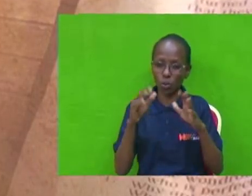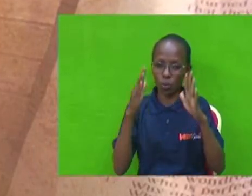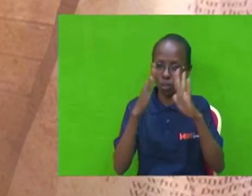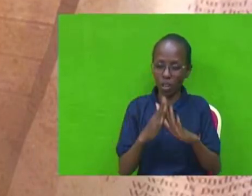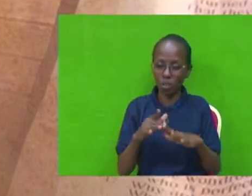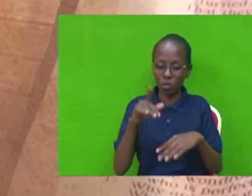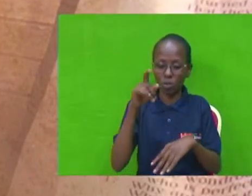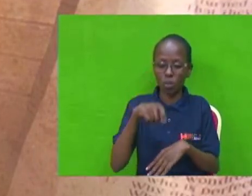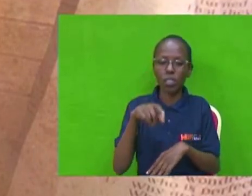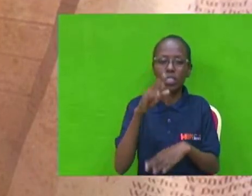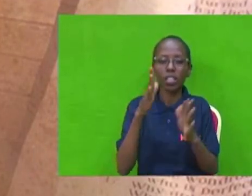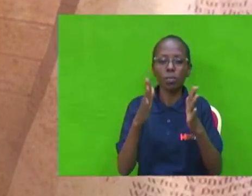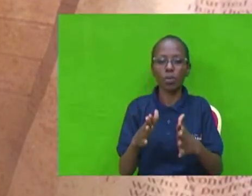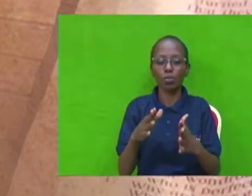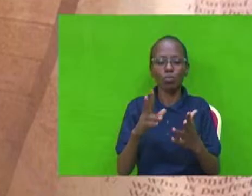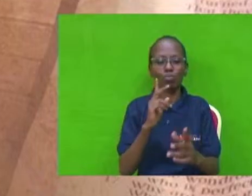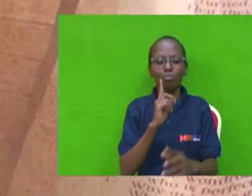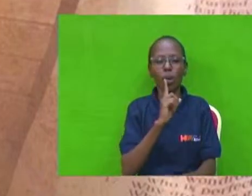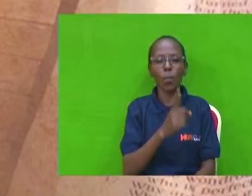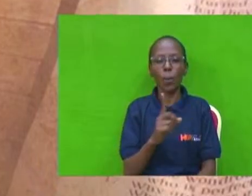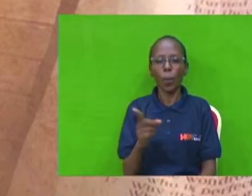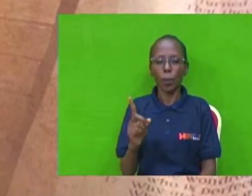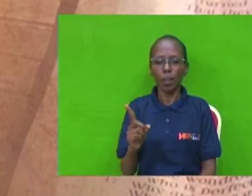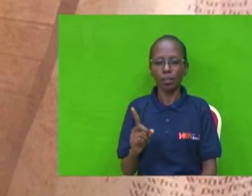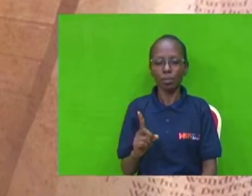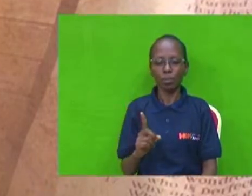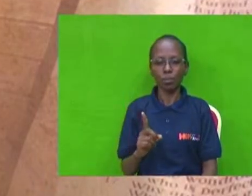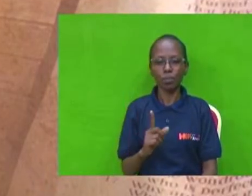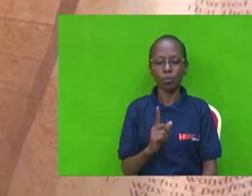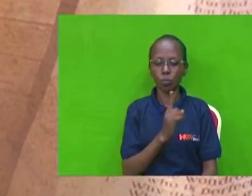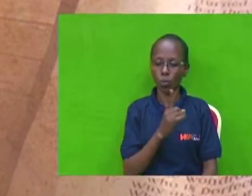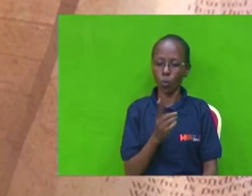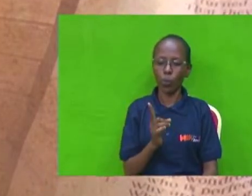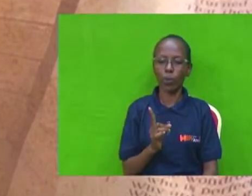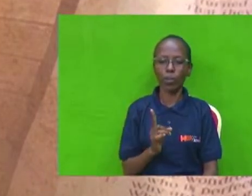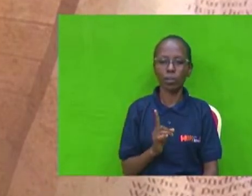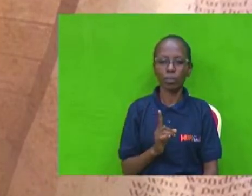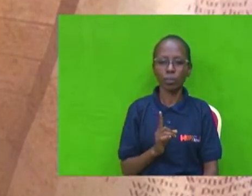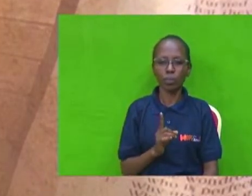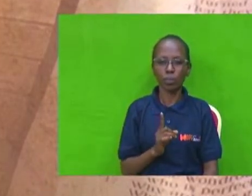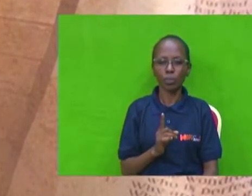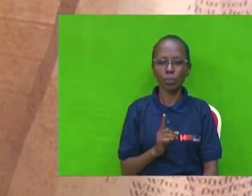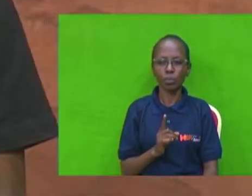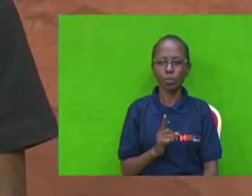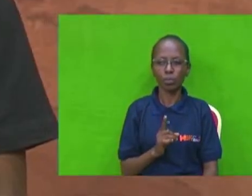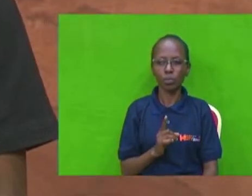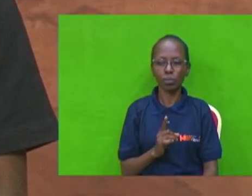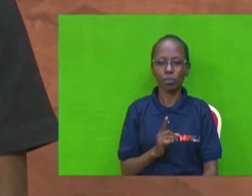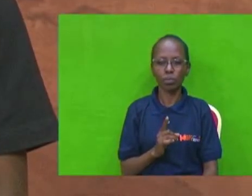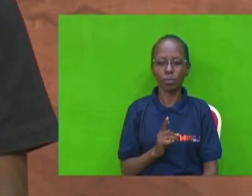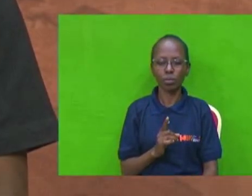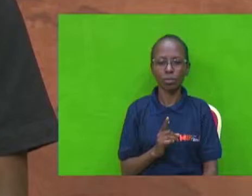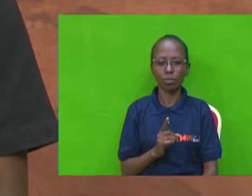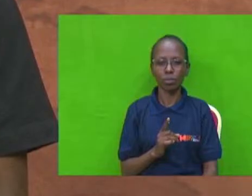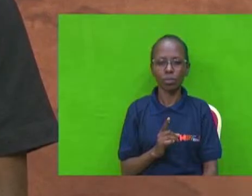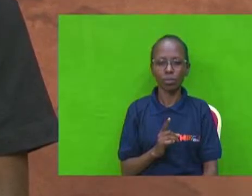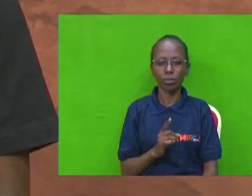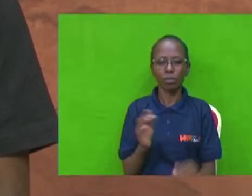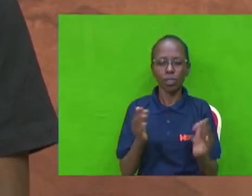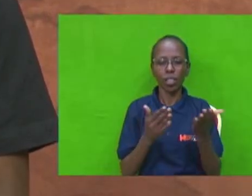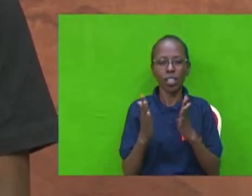yule mtu katika hali ile ideal situation. Okay, nashukuru. Mwalimu, nataka tu uzungumzie